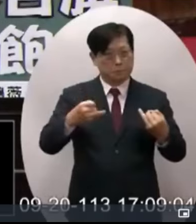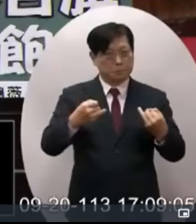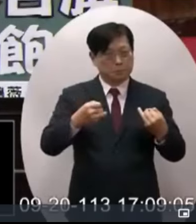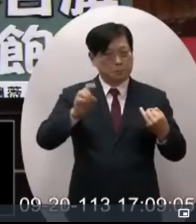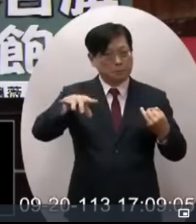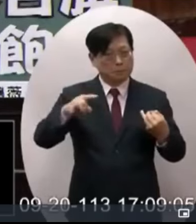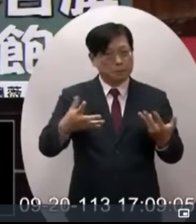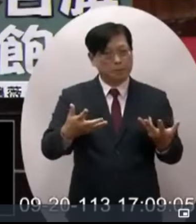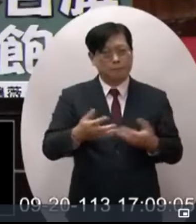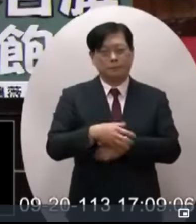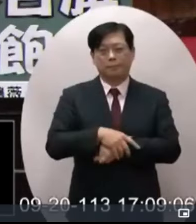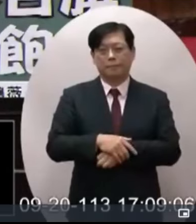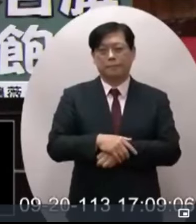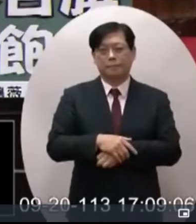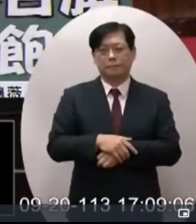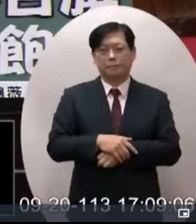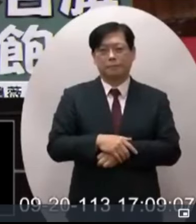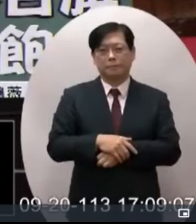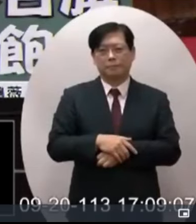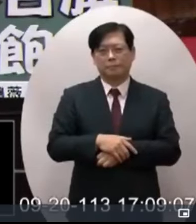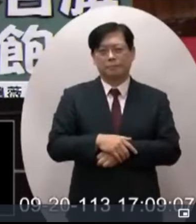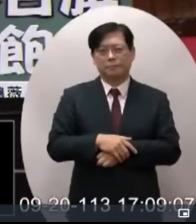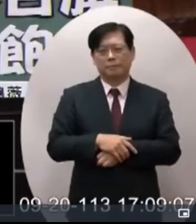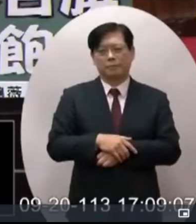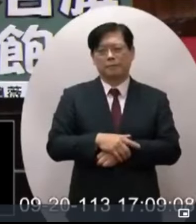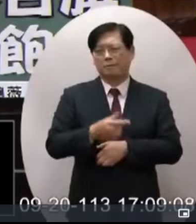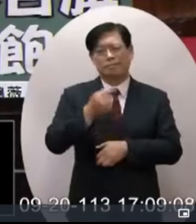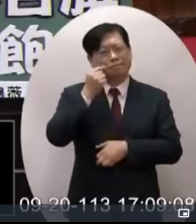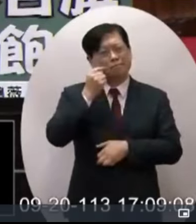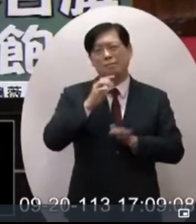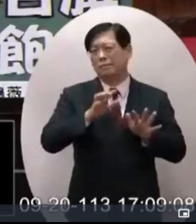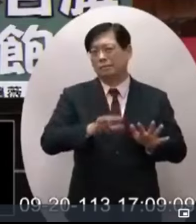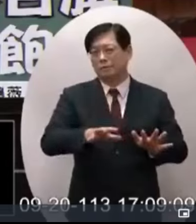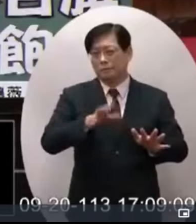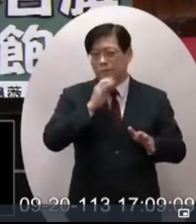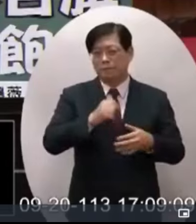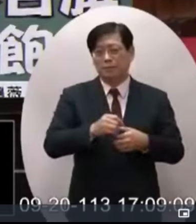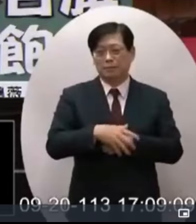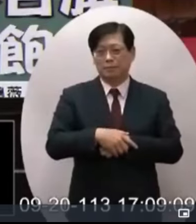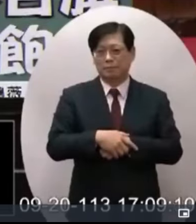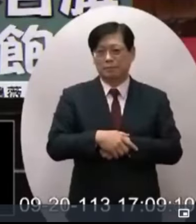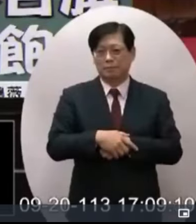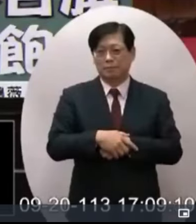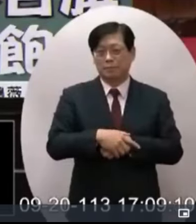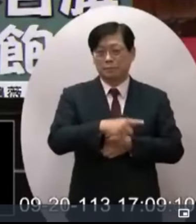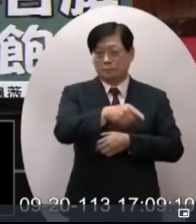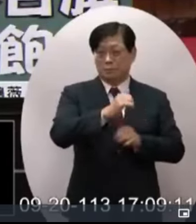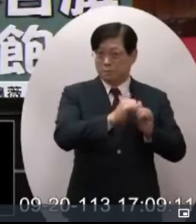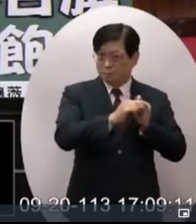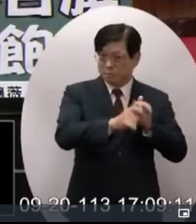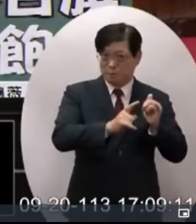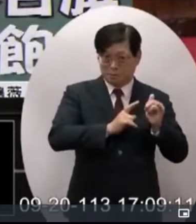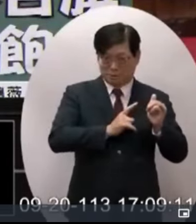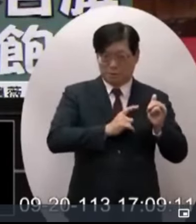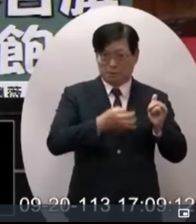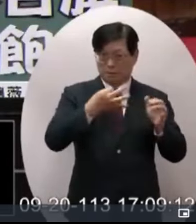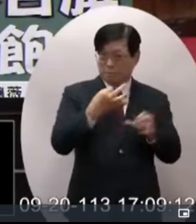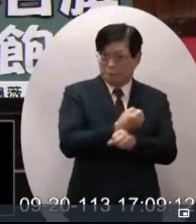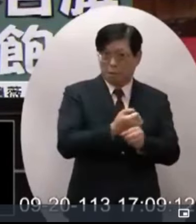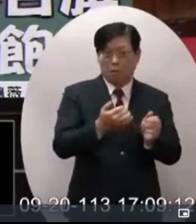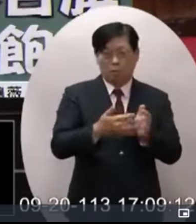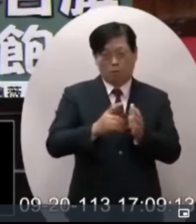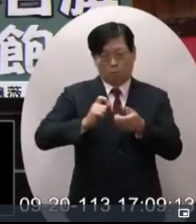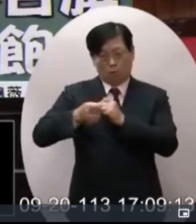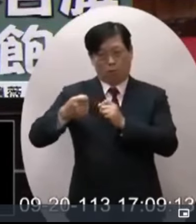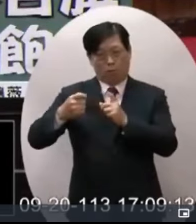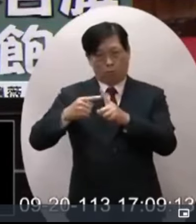里？我们不可能说今天我们一方面民众的荷包受损，我们纳